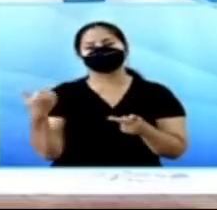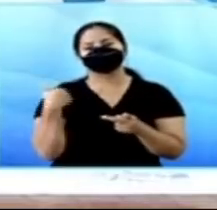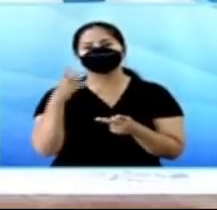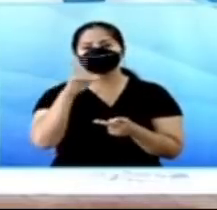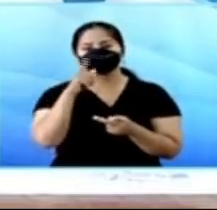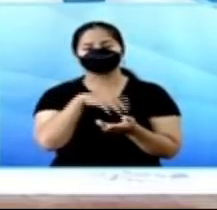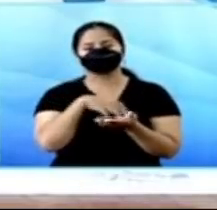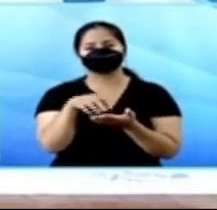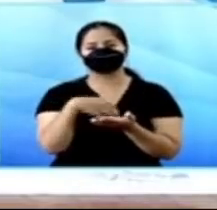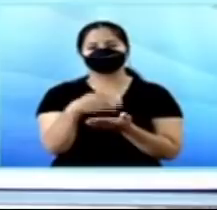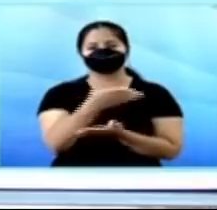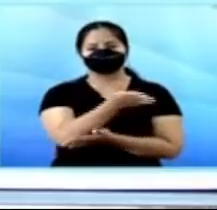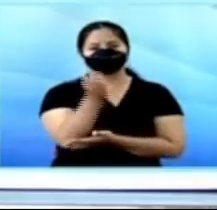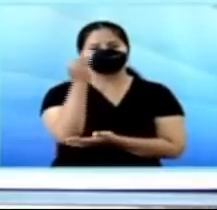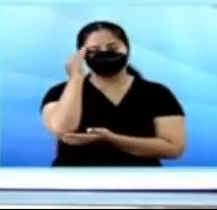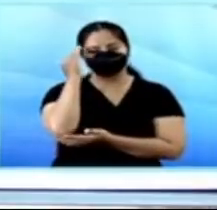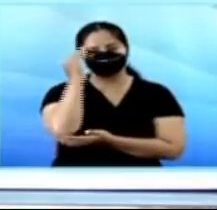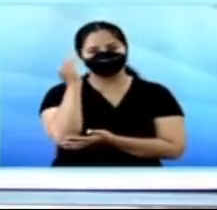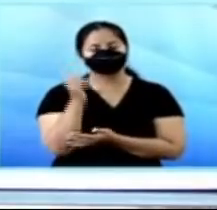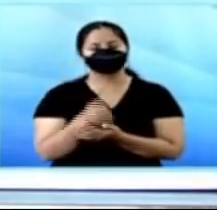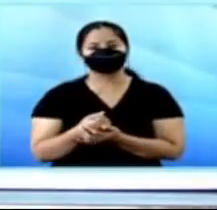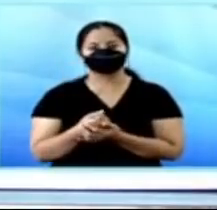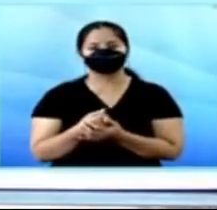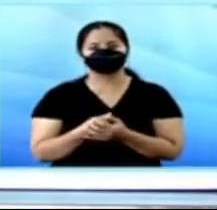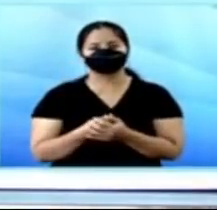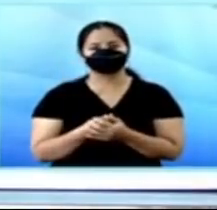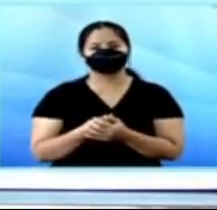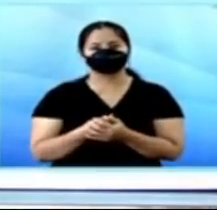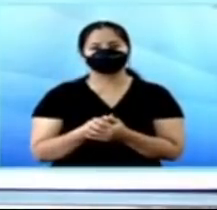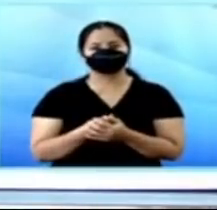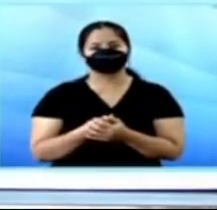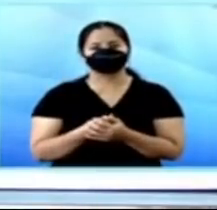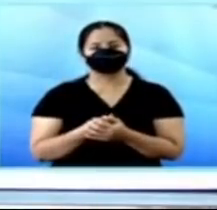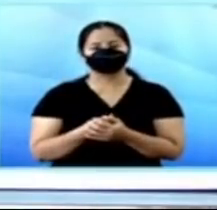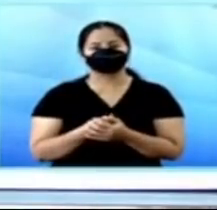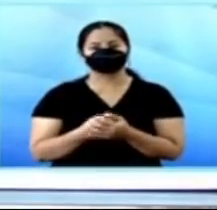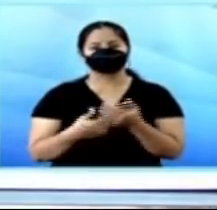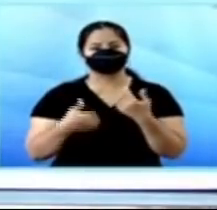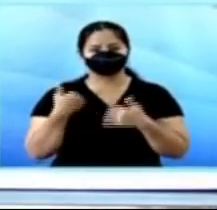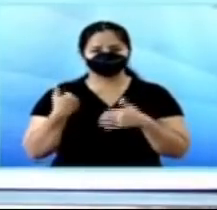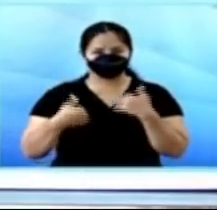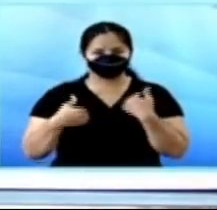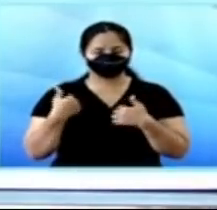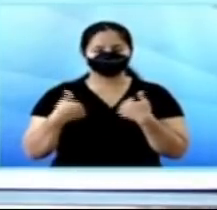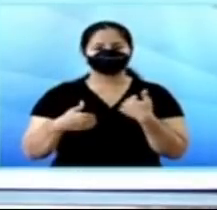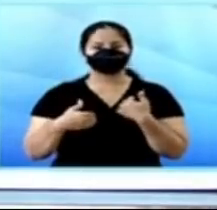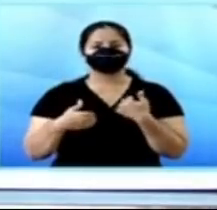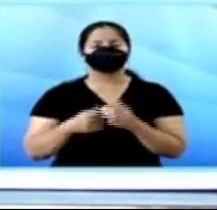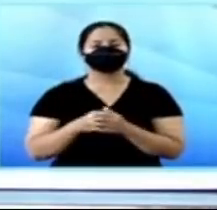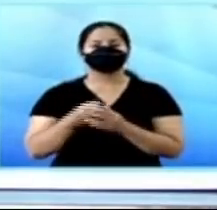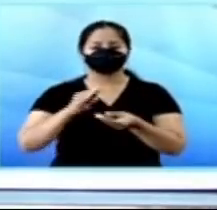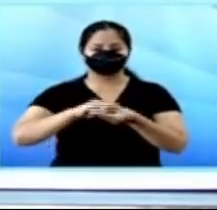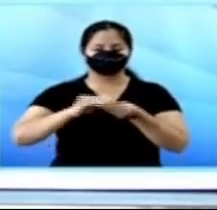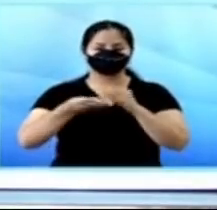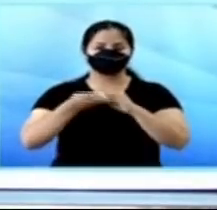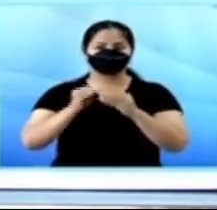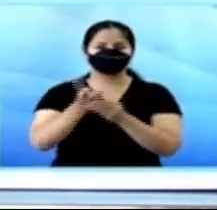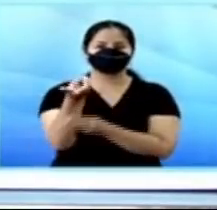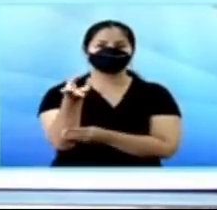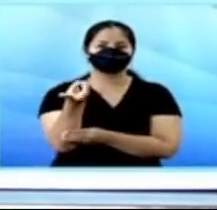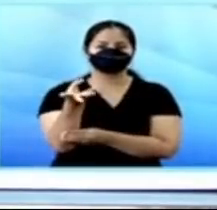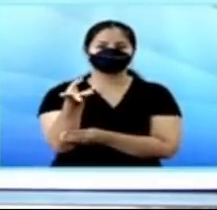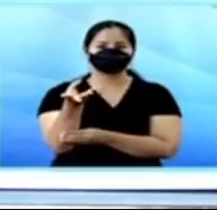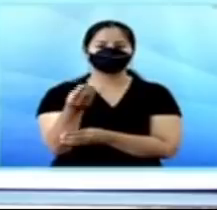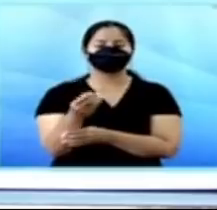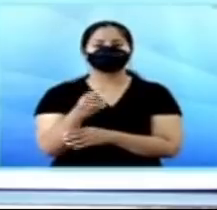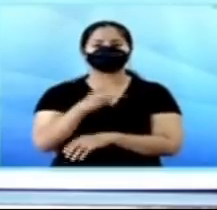งให้บรรดาท่านได้ทราบอีกประการหนึ่งในงานบุญประเพณีบุญฮอกเข้าสลากที่จะมาถึงในวันที่